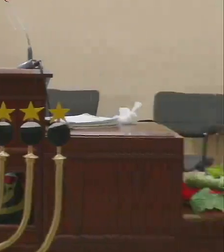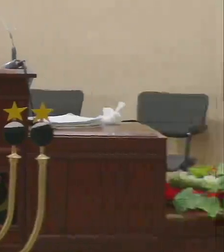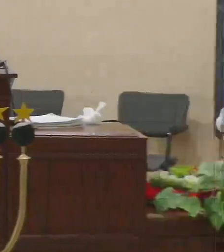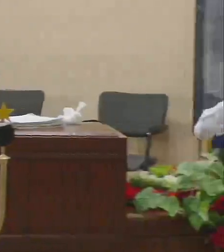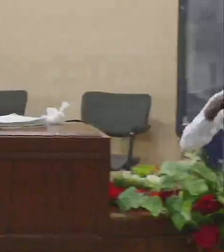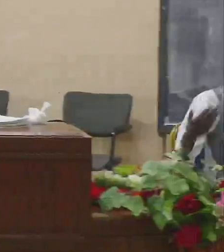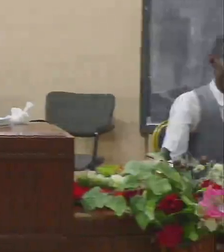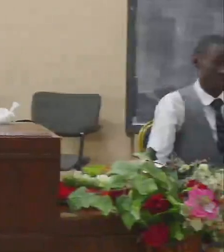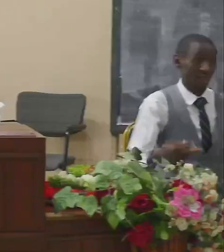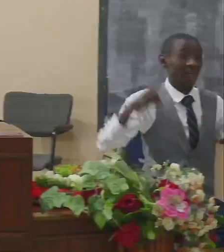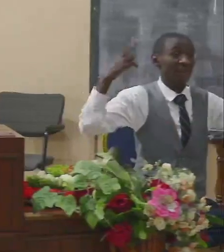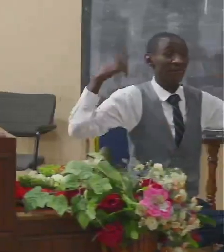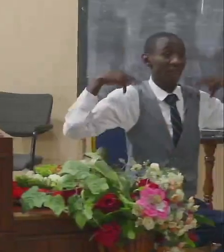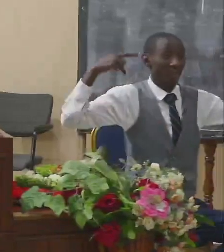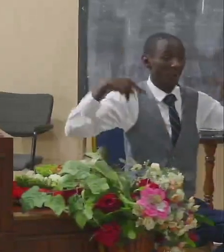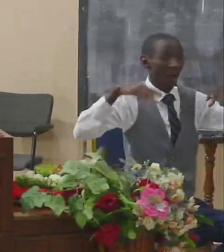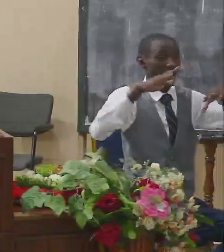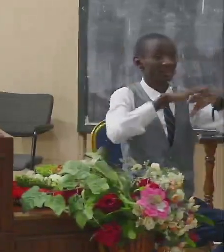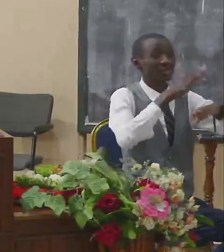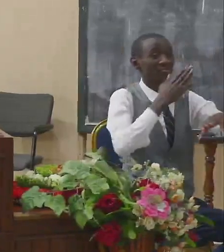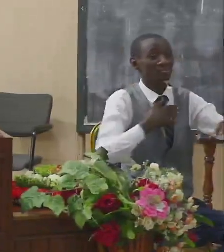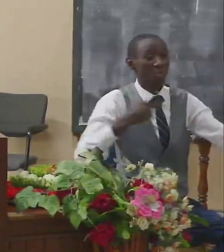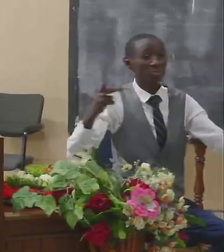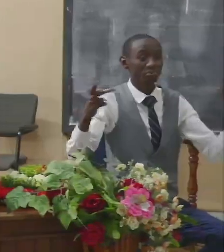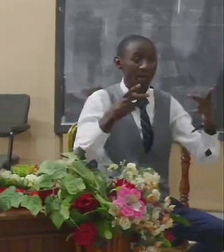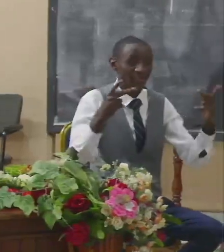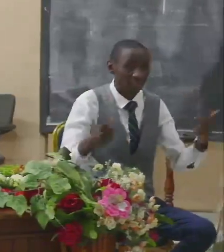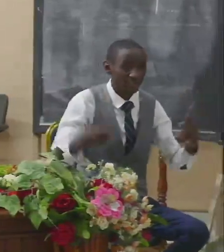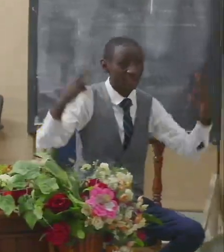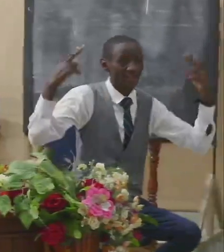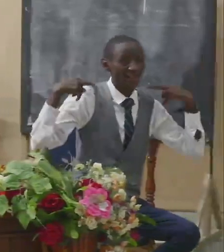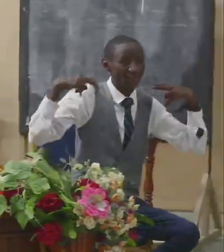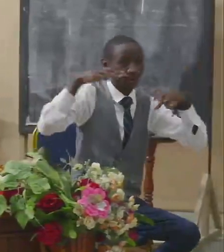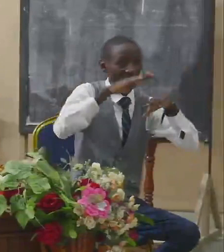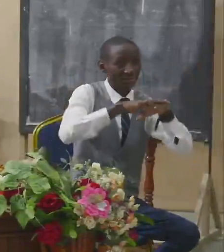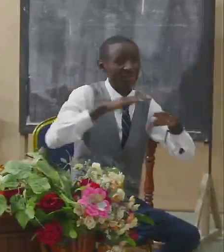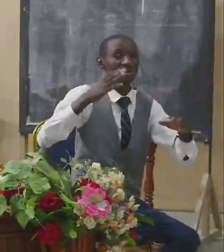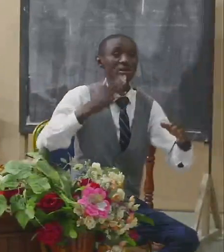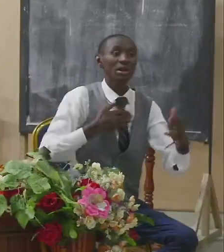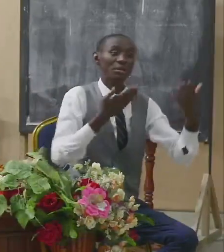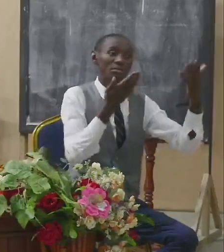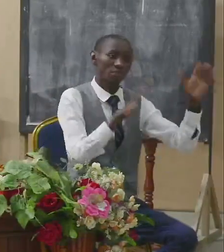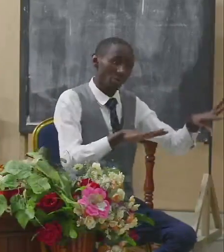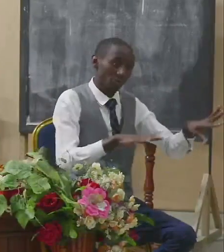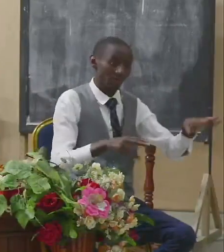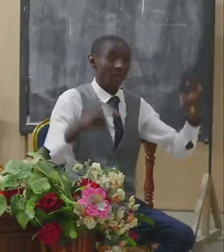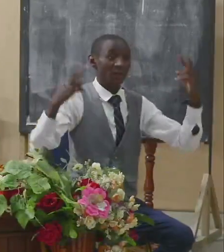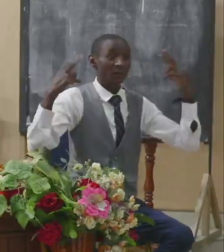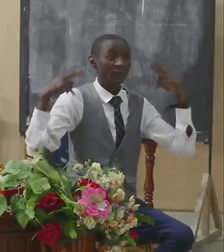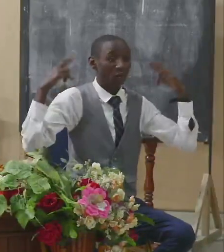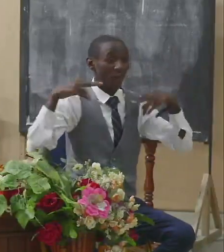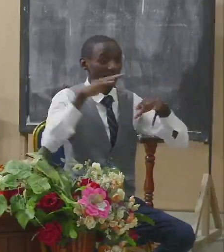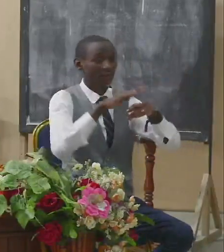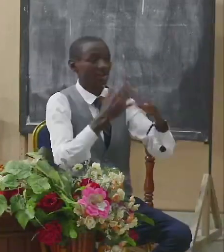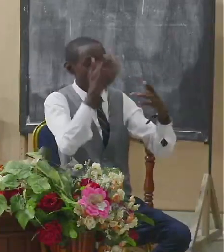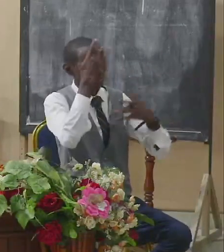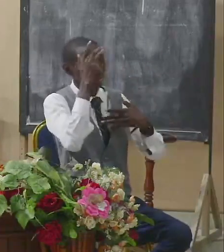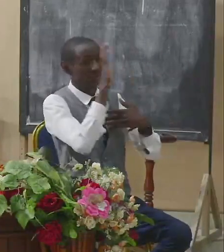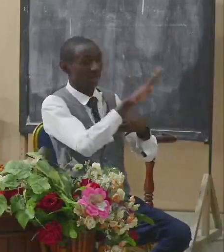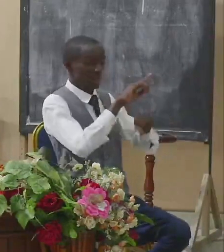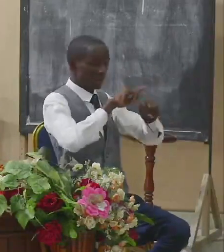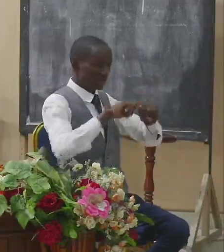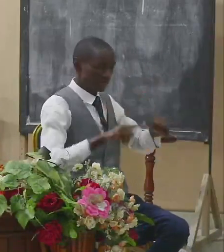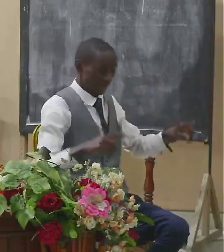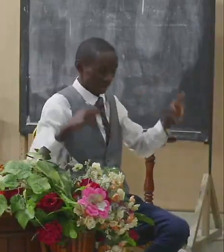Ndio. Victoire sur mon péché. Ushindi juu ya dhambi. Victoire sur la mort. Ushindi juu ya mauti. Victoire sur ta maladie. Ushindi juu ya magonjwa